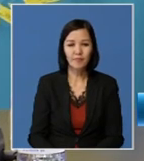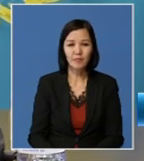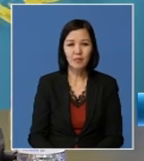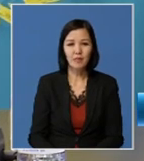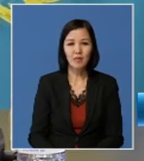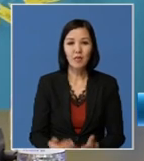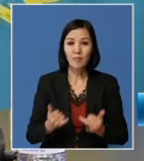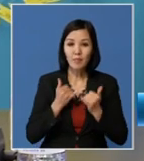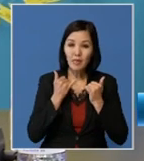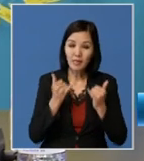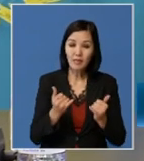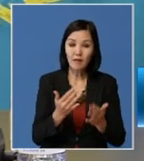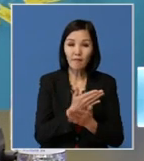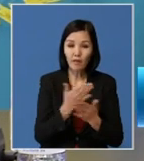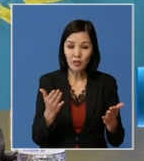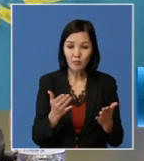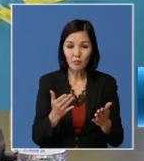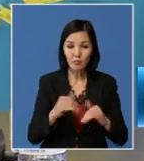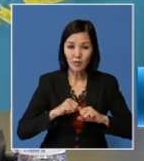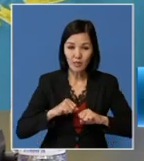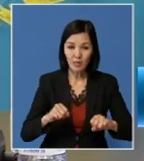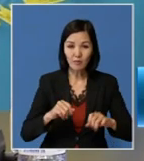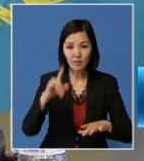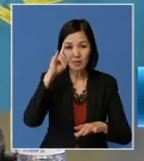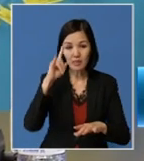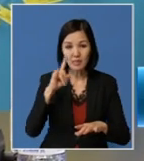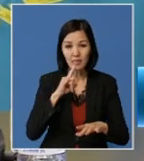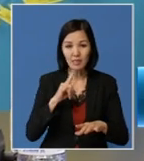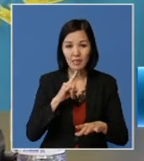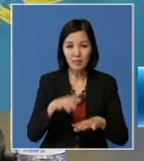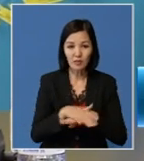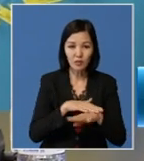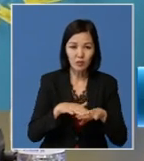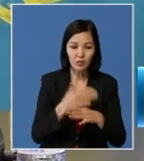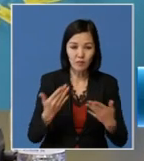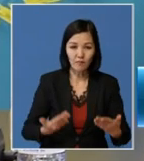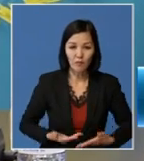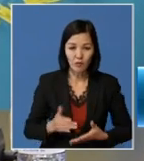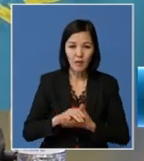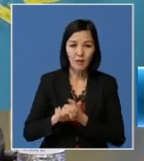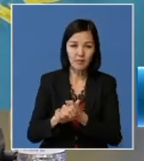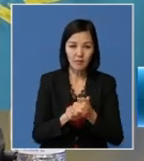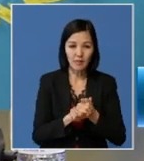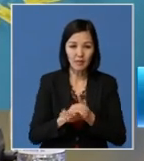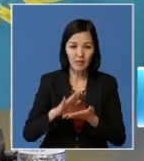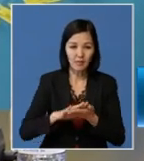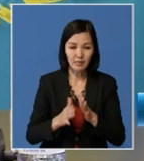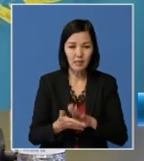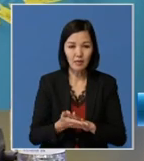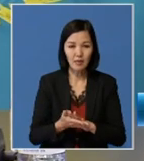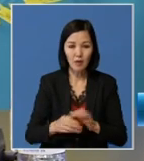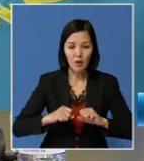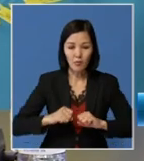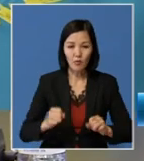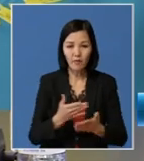Благодаря вашему героизму нынешнее поколение казахстанцев живет в мире и согласии. Подвиг, совершенный вами в годы Великой